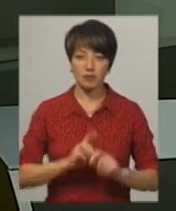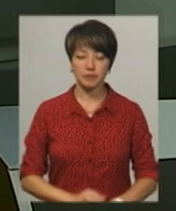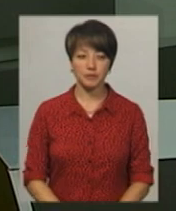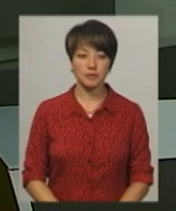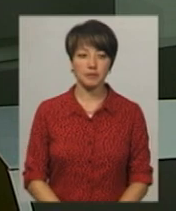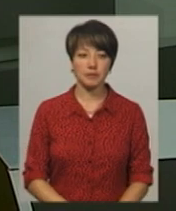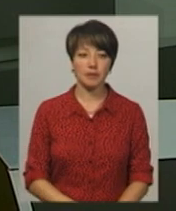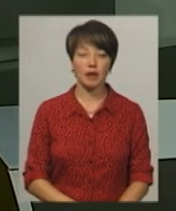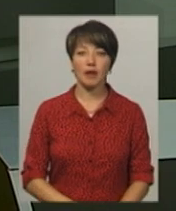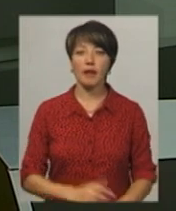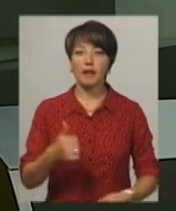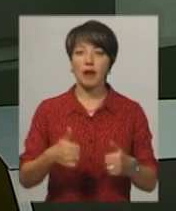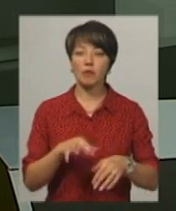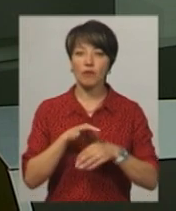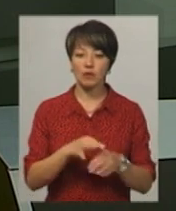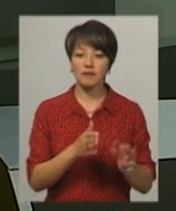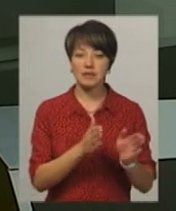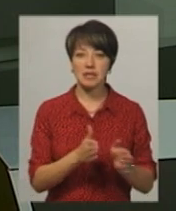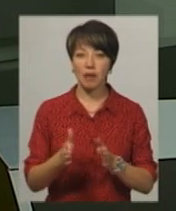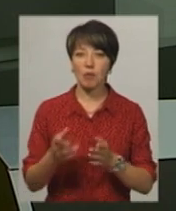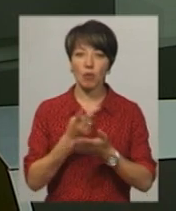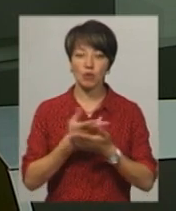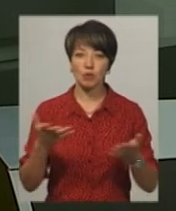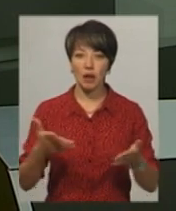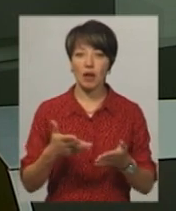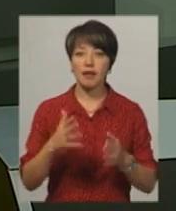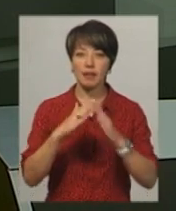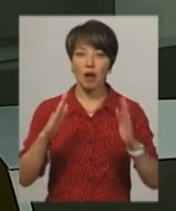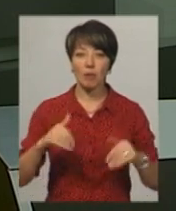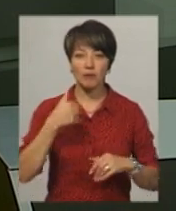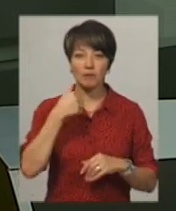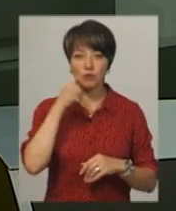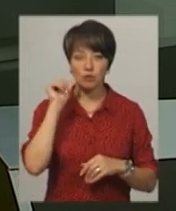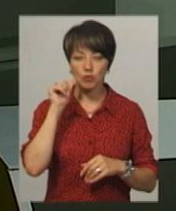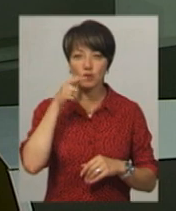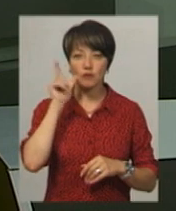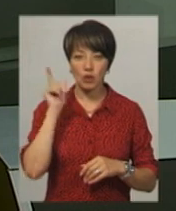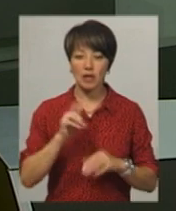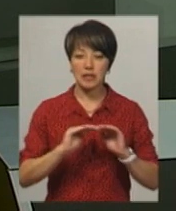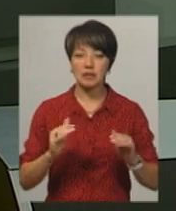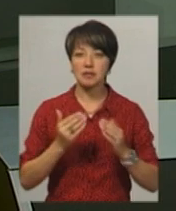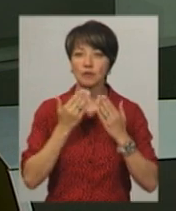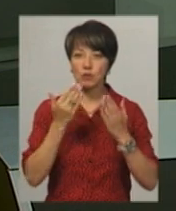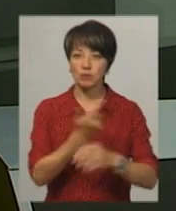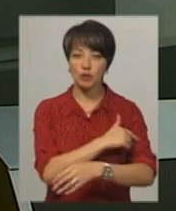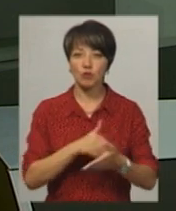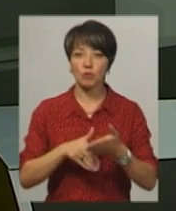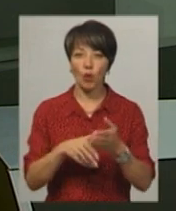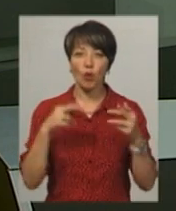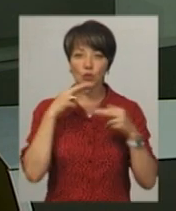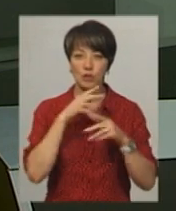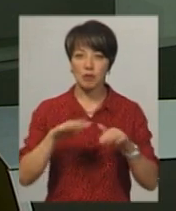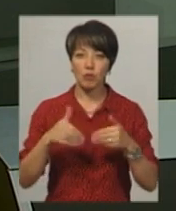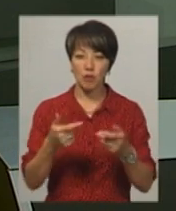Людмила Позенюк. Тендер проводили у системі «Прозоро». Табір «Салют», де позавчора діти звернулися по медичну допомогу з ознаками отруєння, запропонував